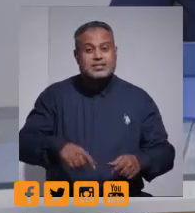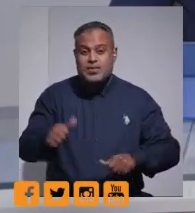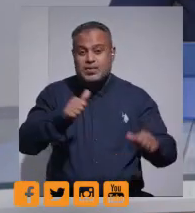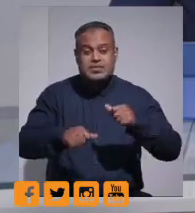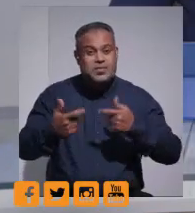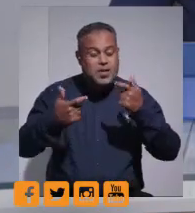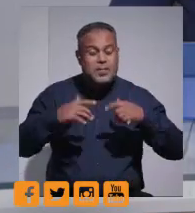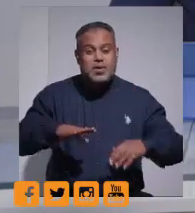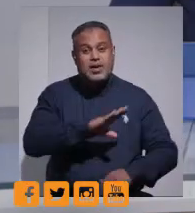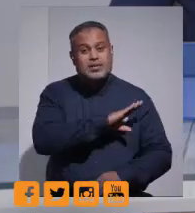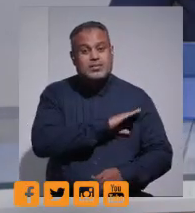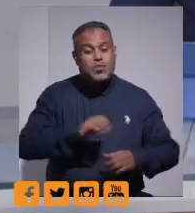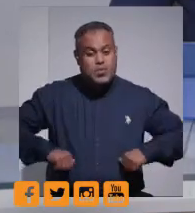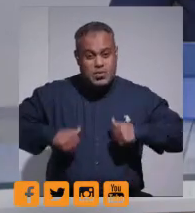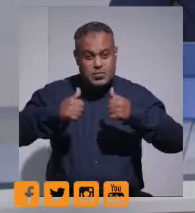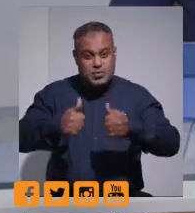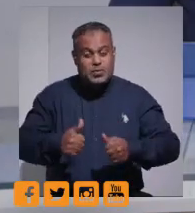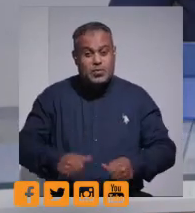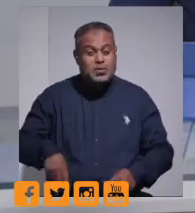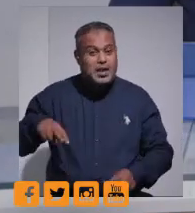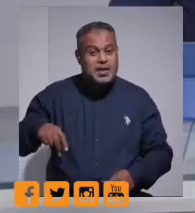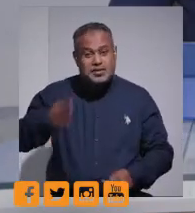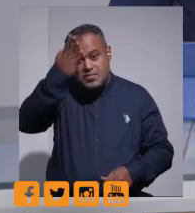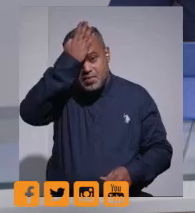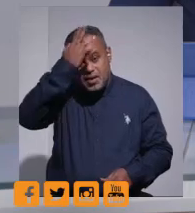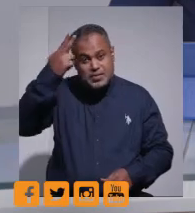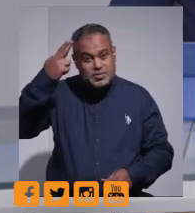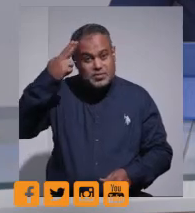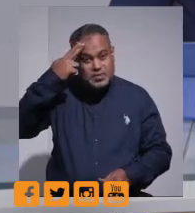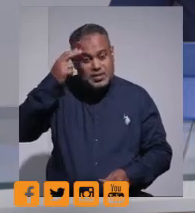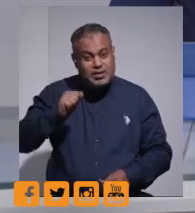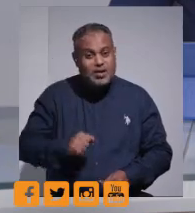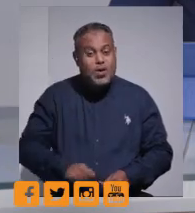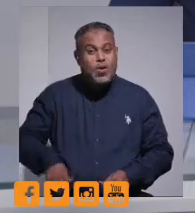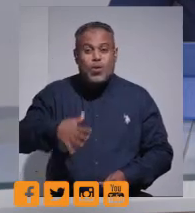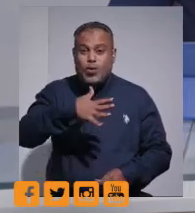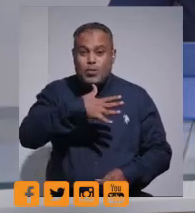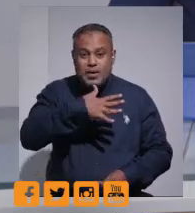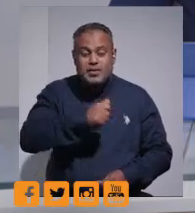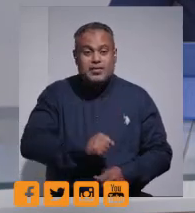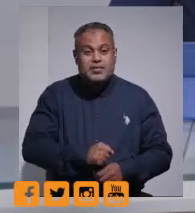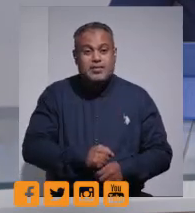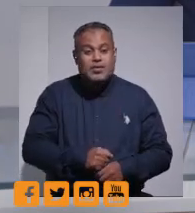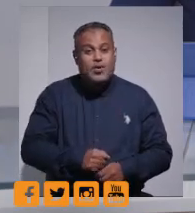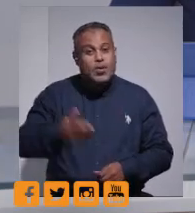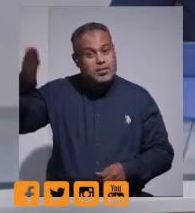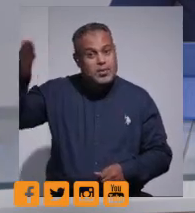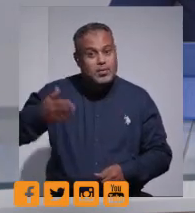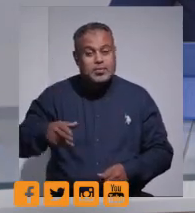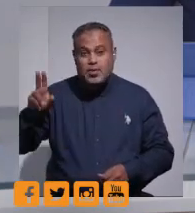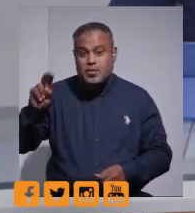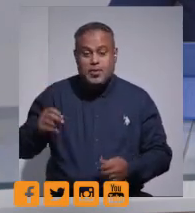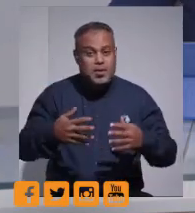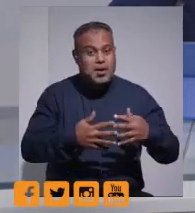والجهود التي يمثلها الاشقاء في المملكه العربيه السعوديه وسلطنه عمان والمبعوثين الاممي والامريكي